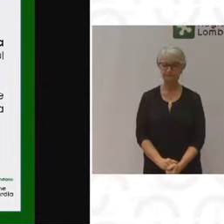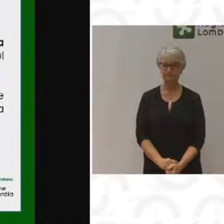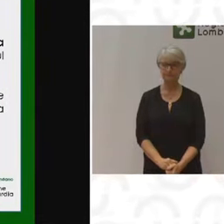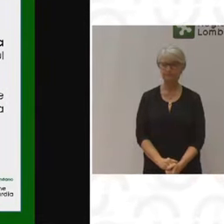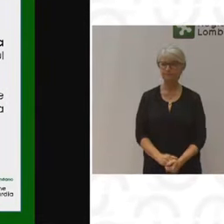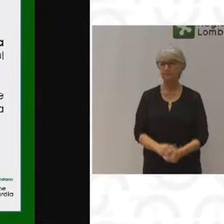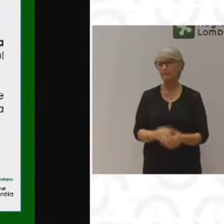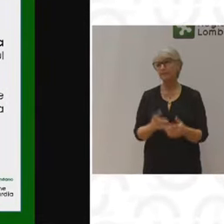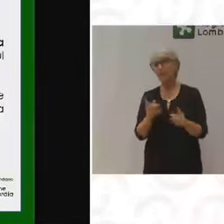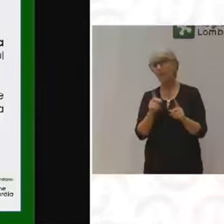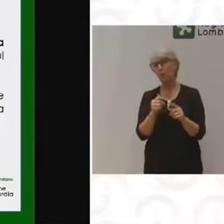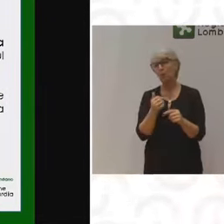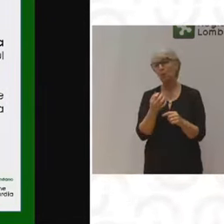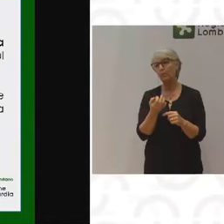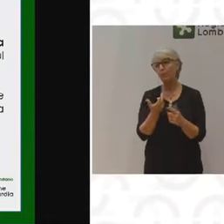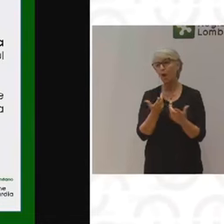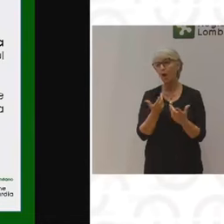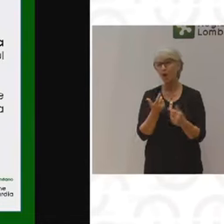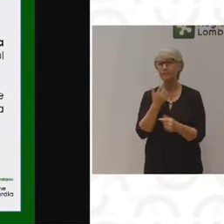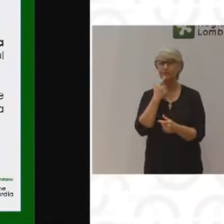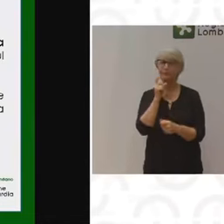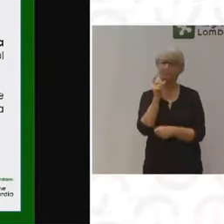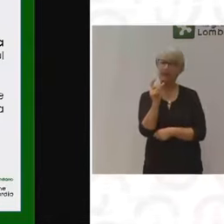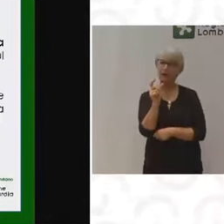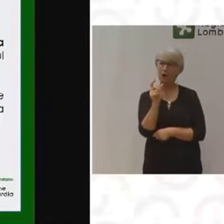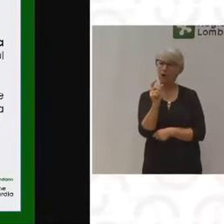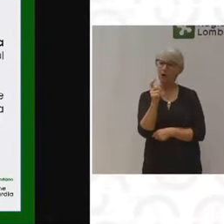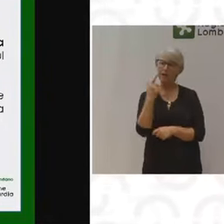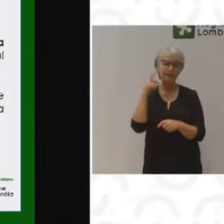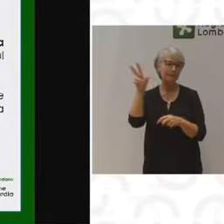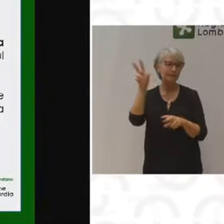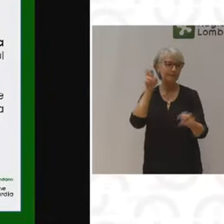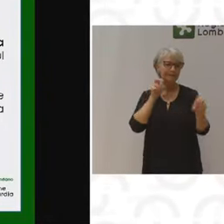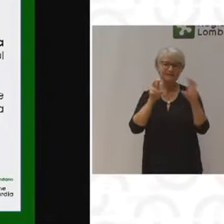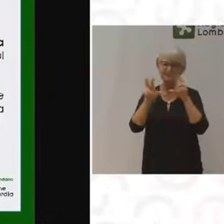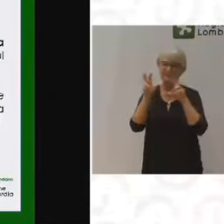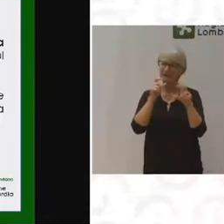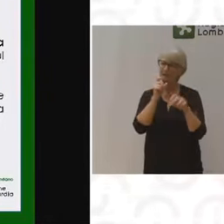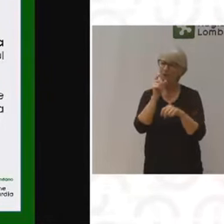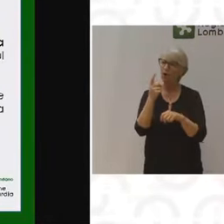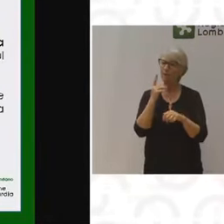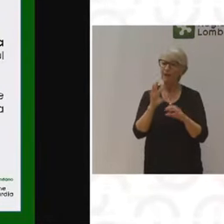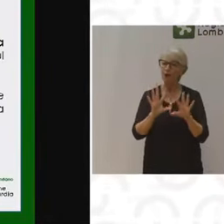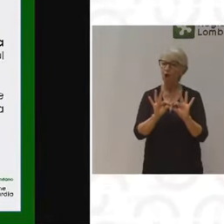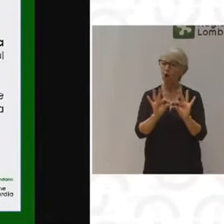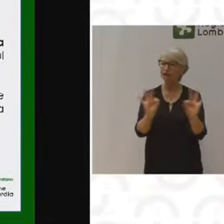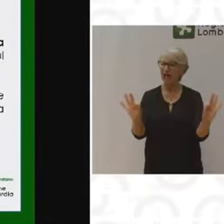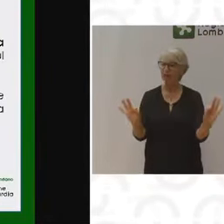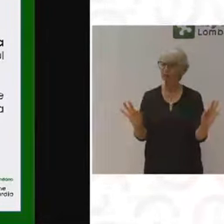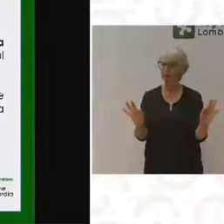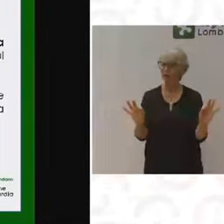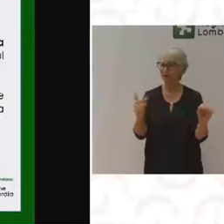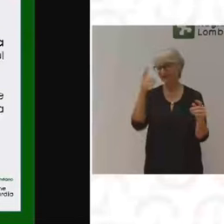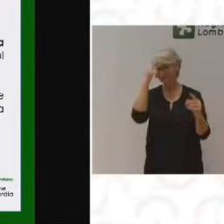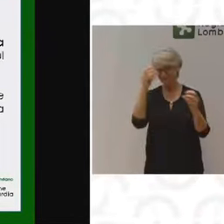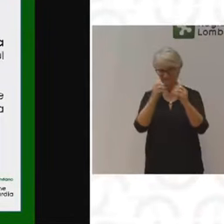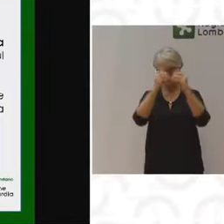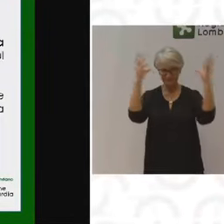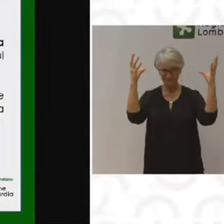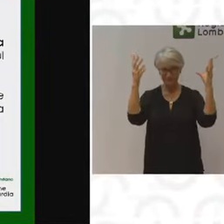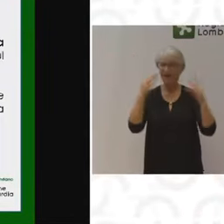È un po', uso una parola che abbiamo imparato a sentire in questi anni, purtroppo, contagio. Ecco, l'idea è di fare un po' di contagio